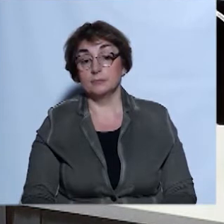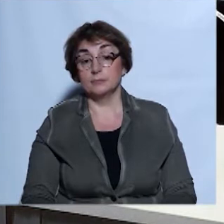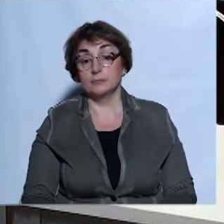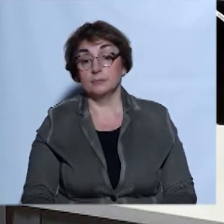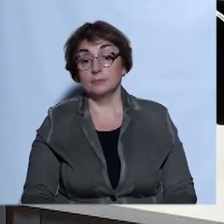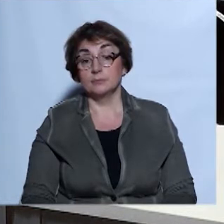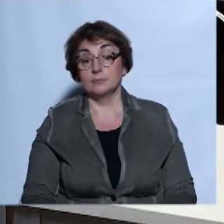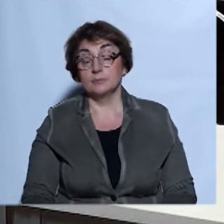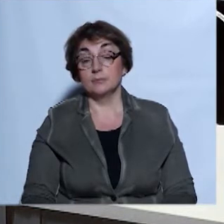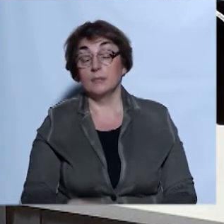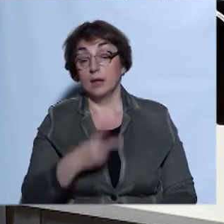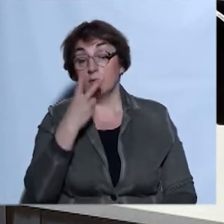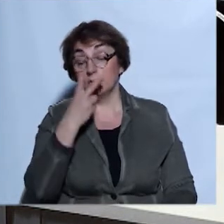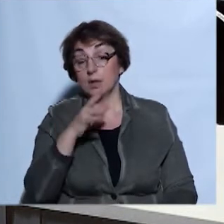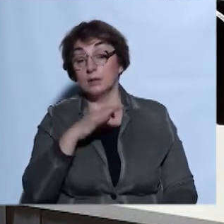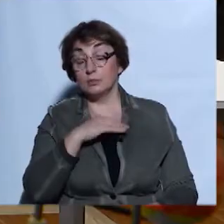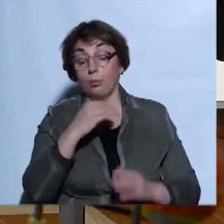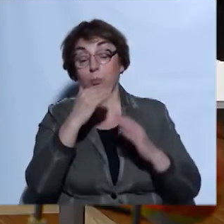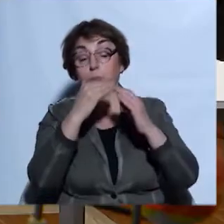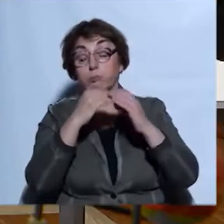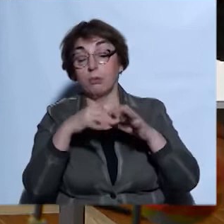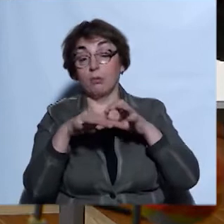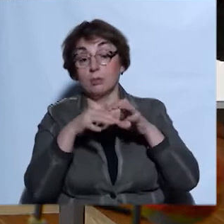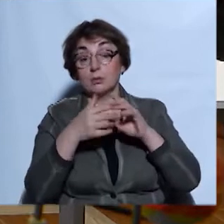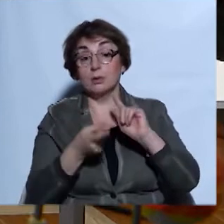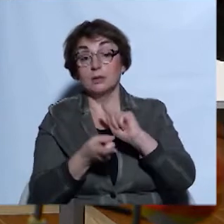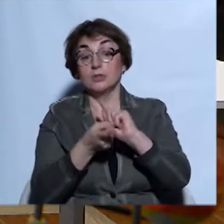Აი ნალექი მასში გაიხსნა და წარმოიქმნა ლურჯი ფერის